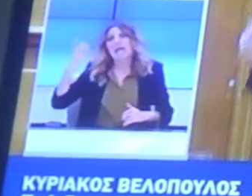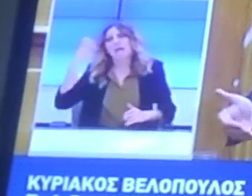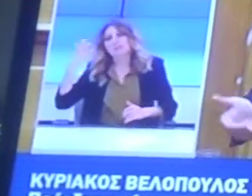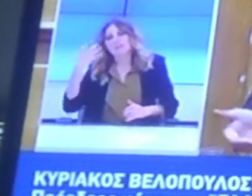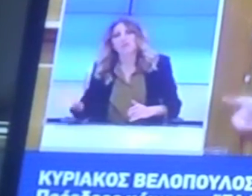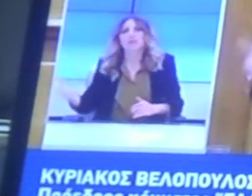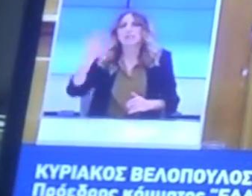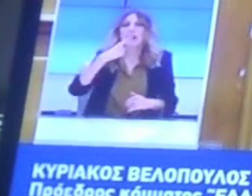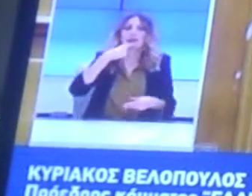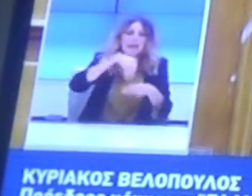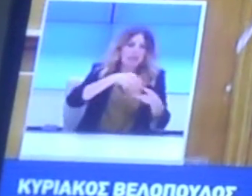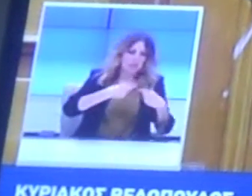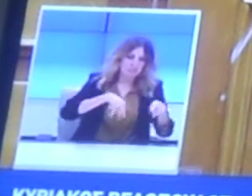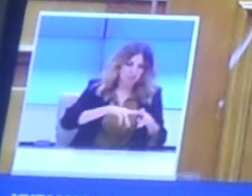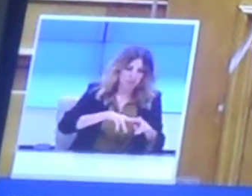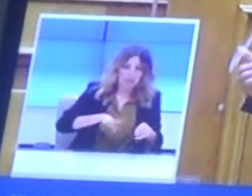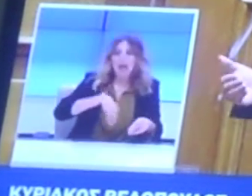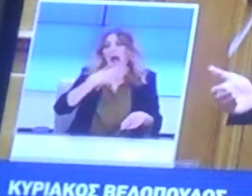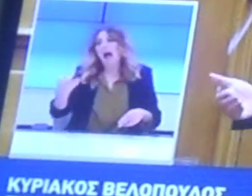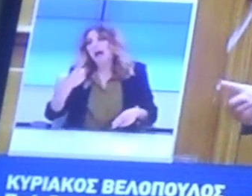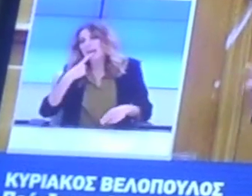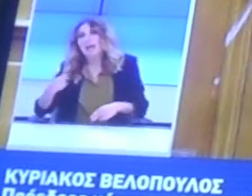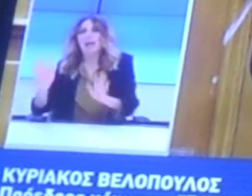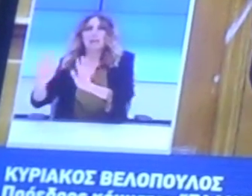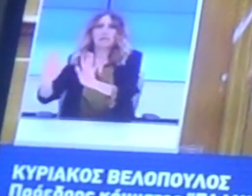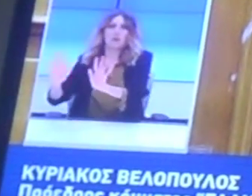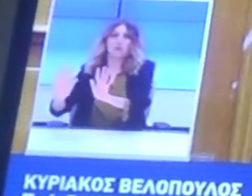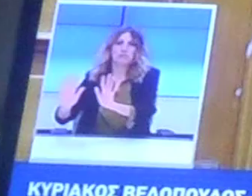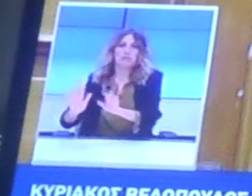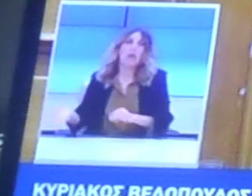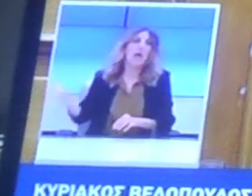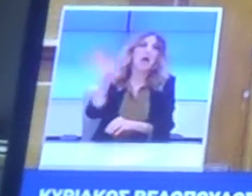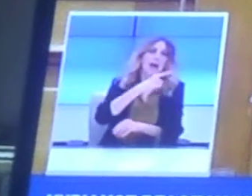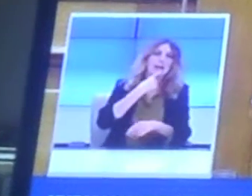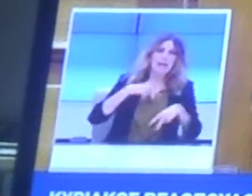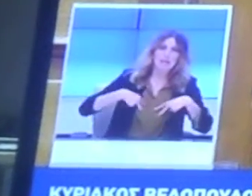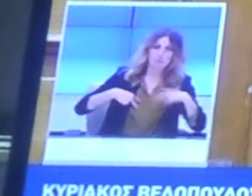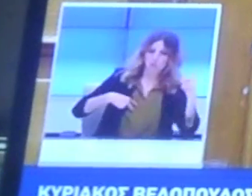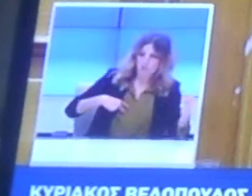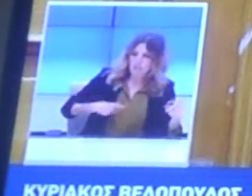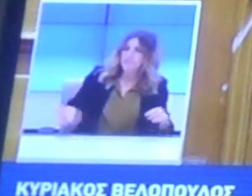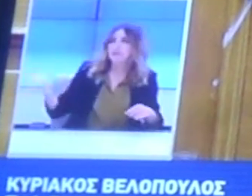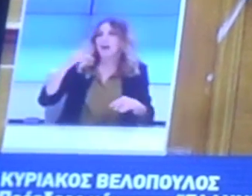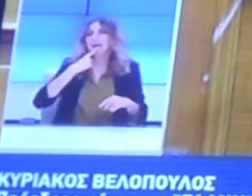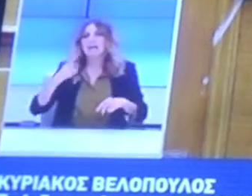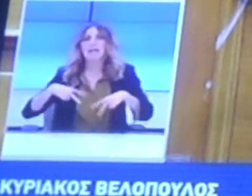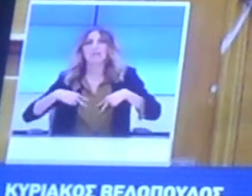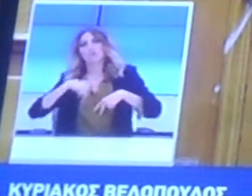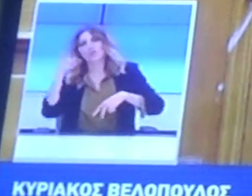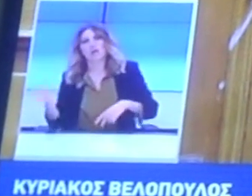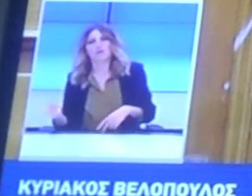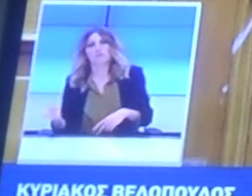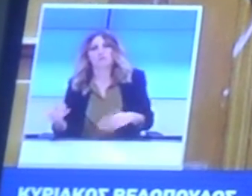στα κανάλια, άλλα έλεγε ο Υπουργός. Όλα αυτά ήταν συνέπεια, συνέπεια είχαν. Να μην είστε πιστευτοί. Πώς